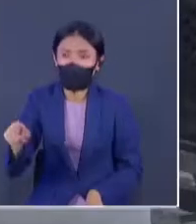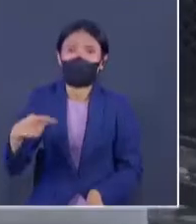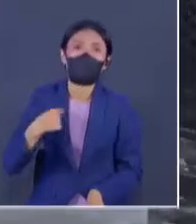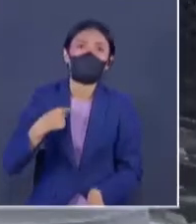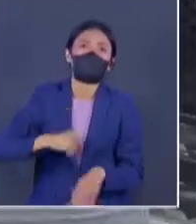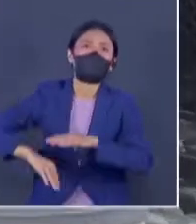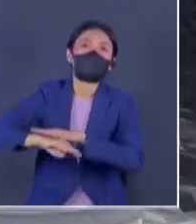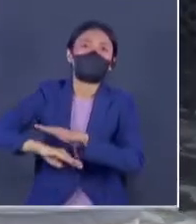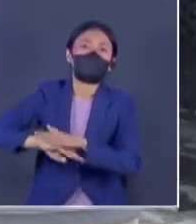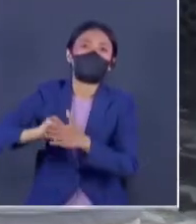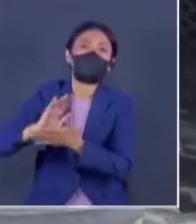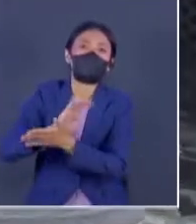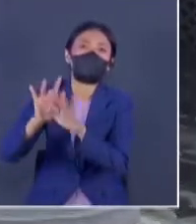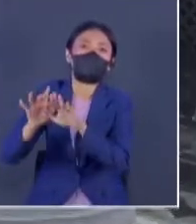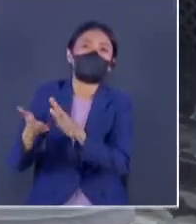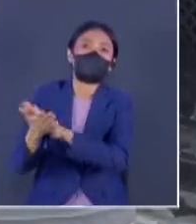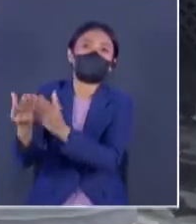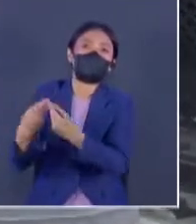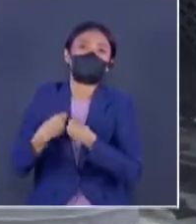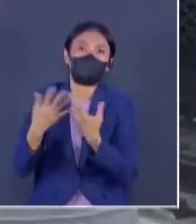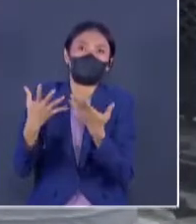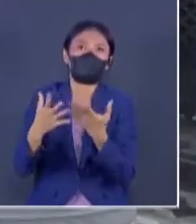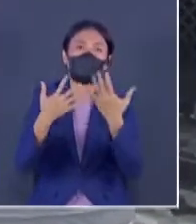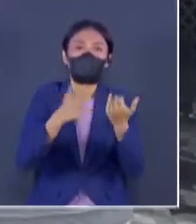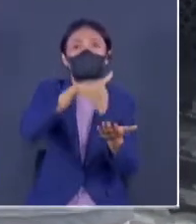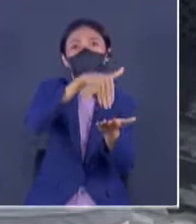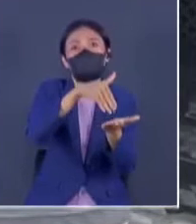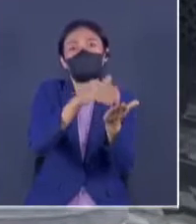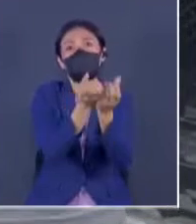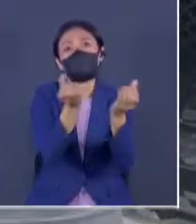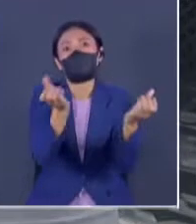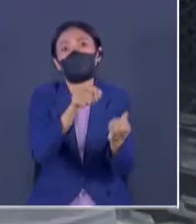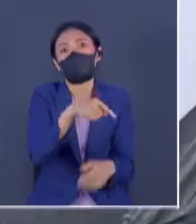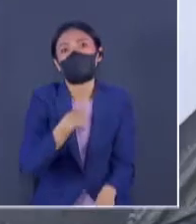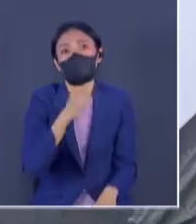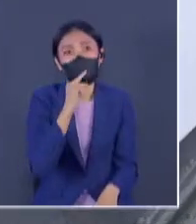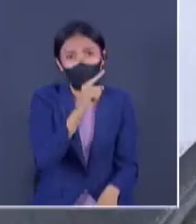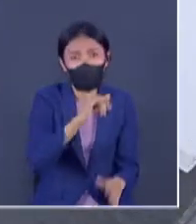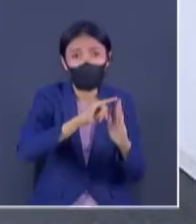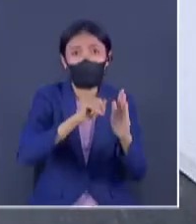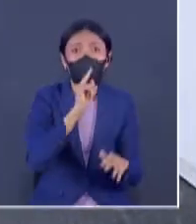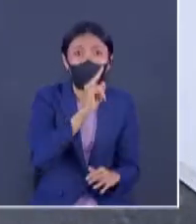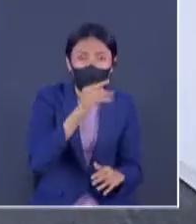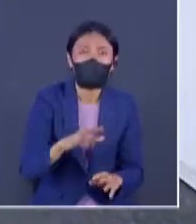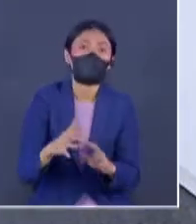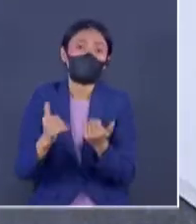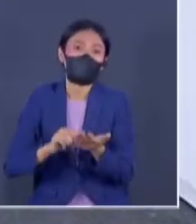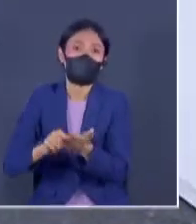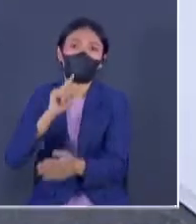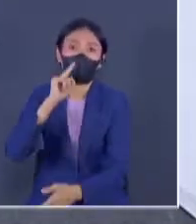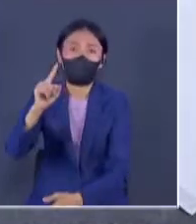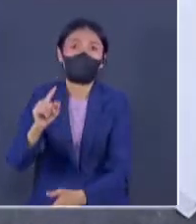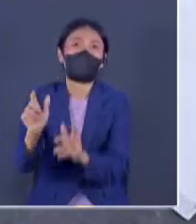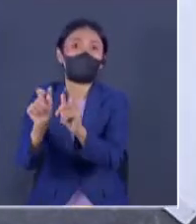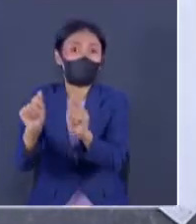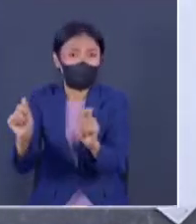ให้ได้ล่าสุดได้ร้องเรียนไปที่ศูนย์ดำรงธรรมจังหวัดแล้วก็มีการร้องเรียนผ่านไปยังสำนักงานคณะอนุกรรมการการคุ้มครองผู้บ